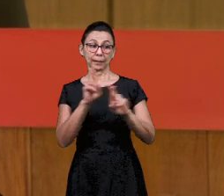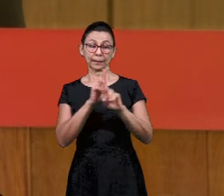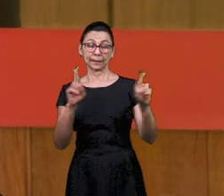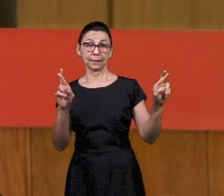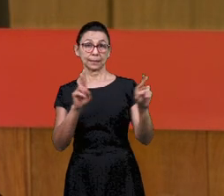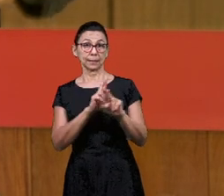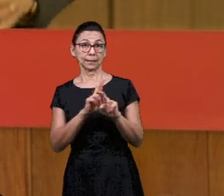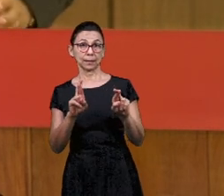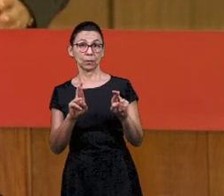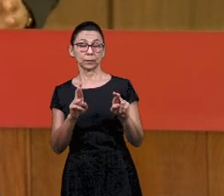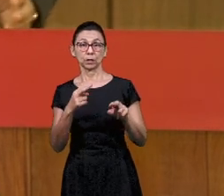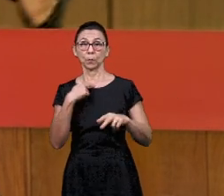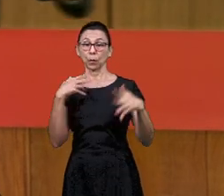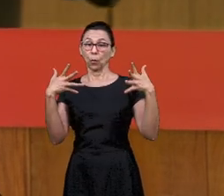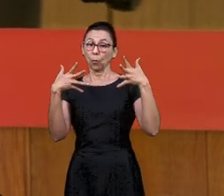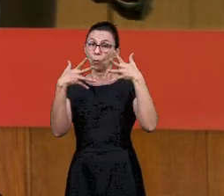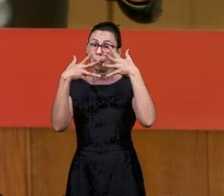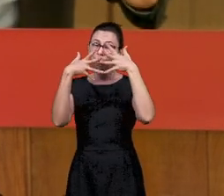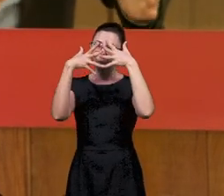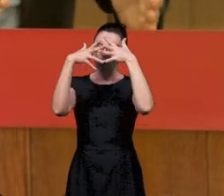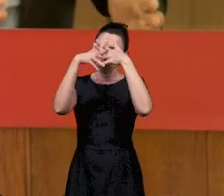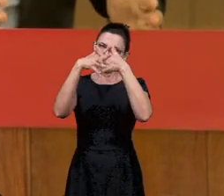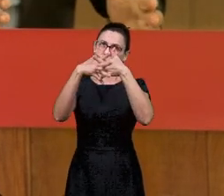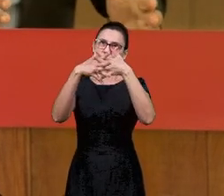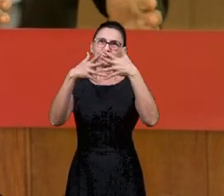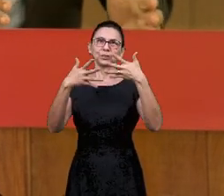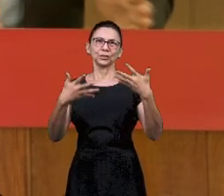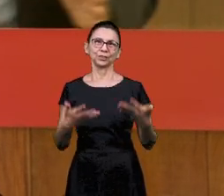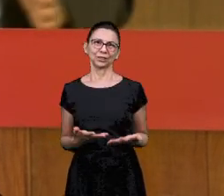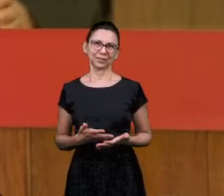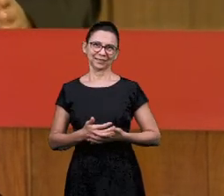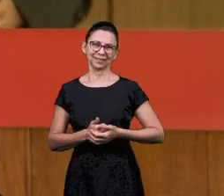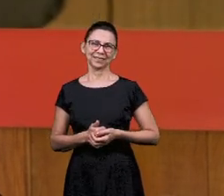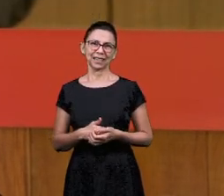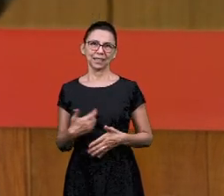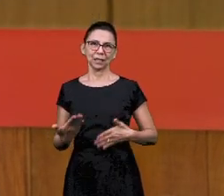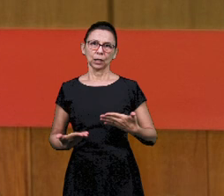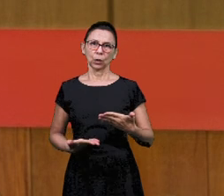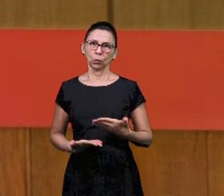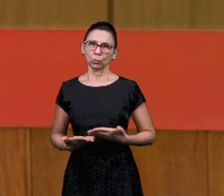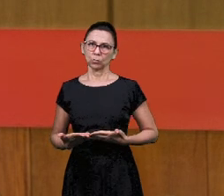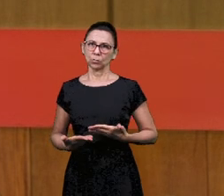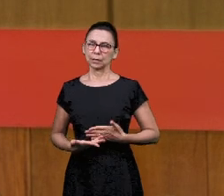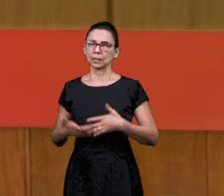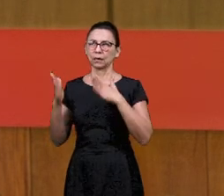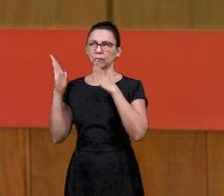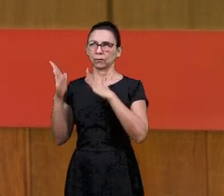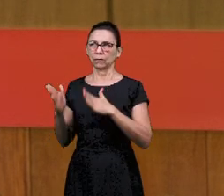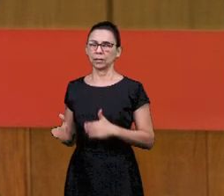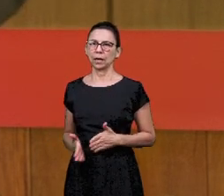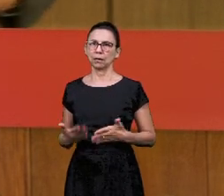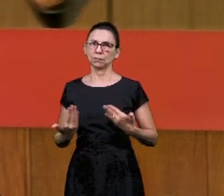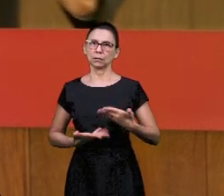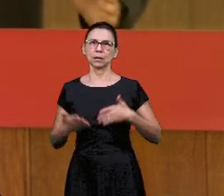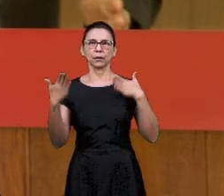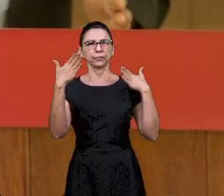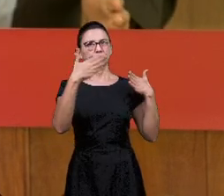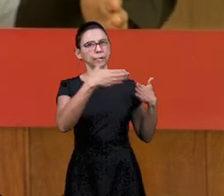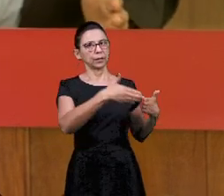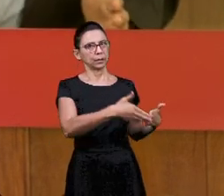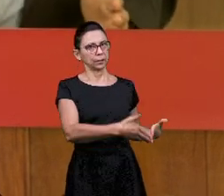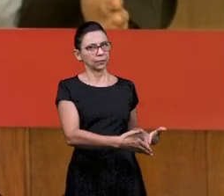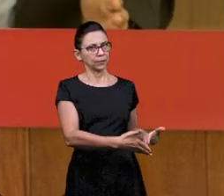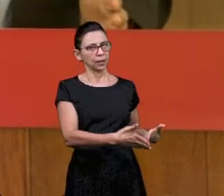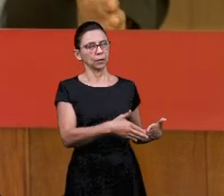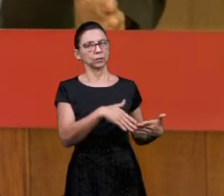être confondu de l'homme qui plaît à Dieu, de l'homme qui déplaît à Dieu. Quand nous